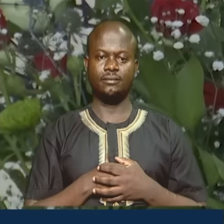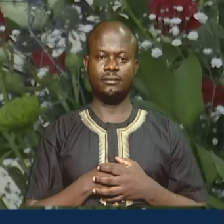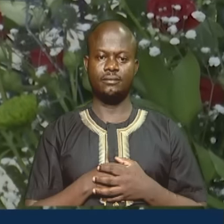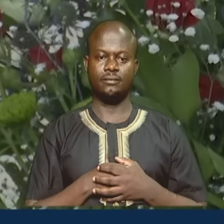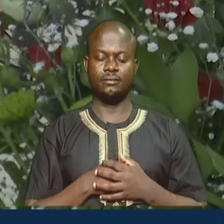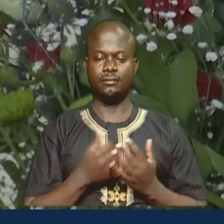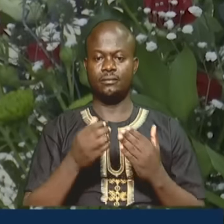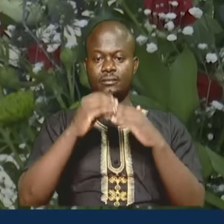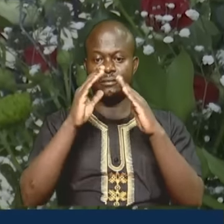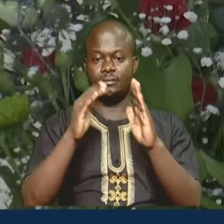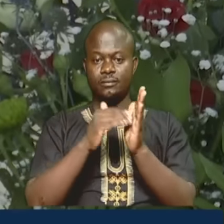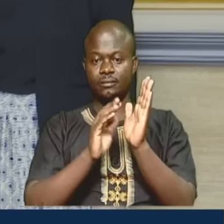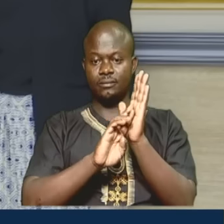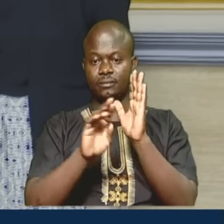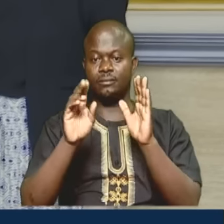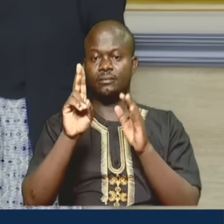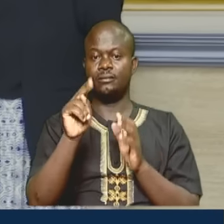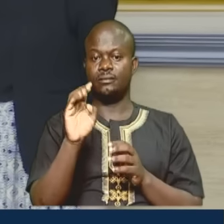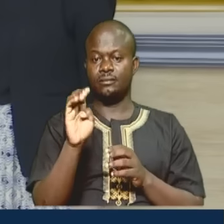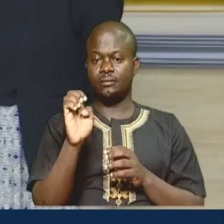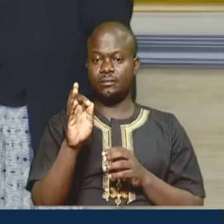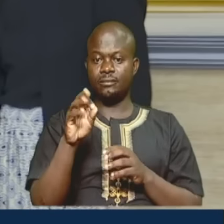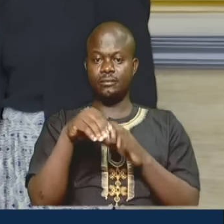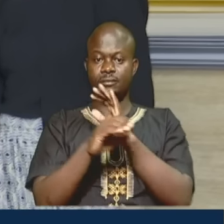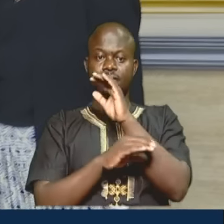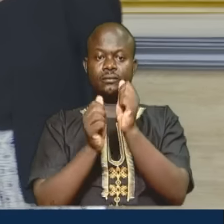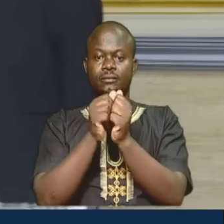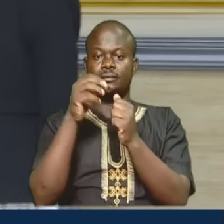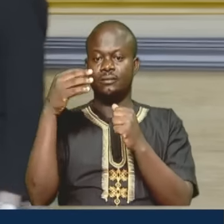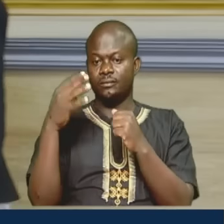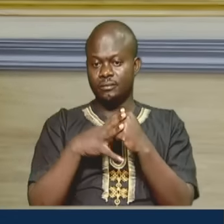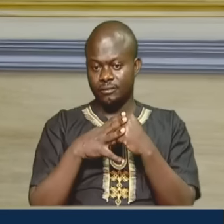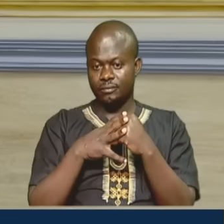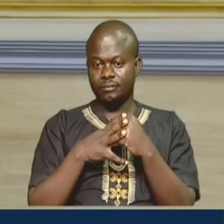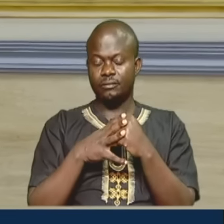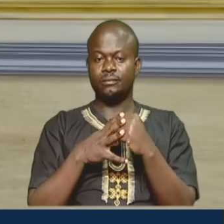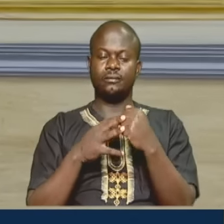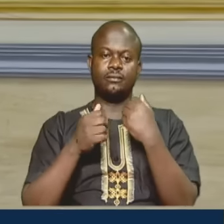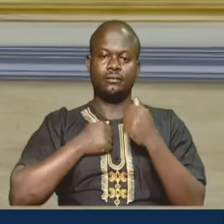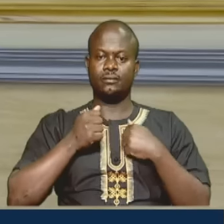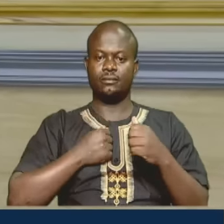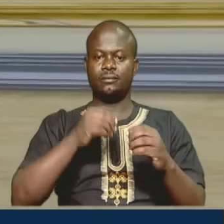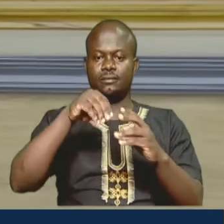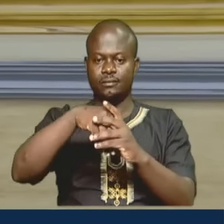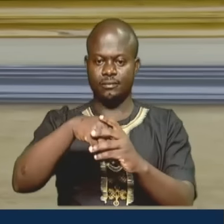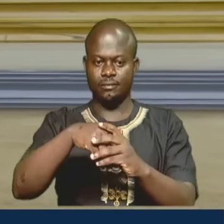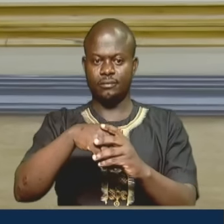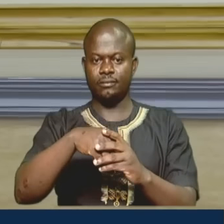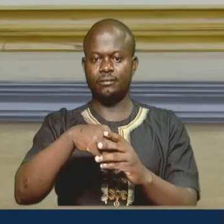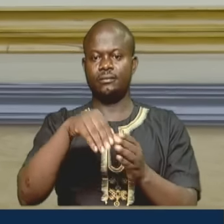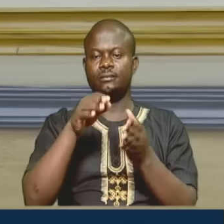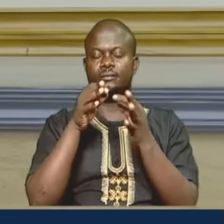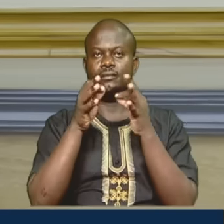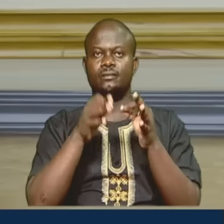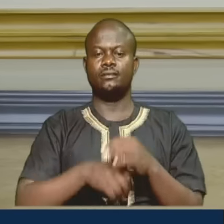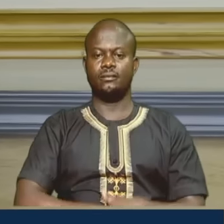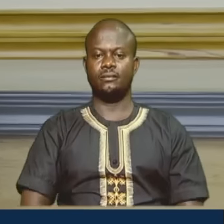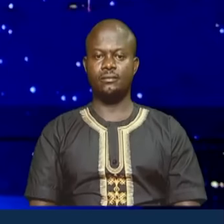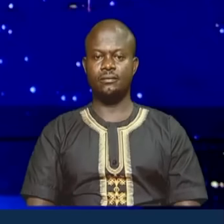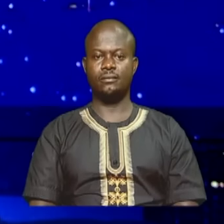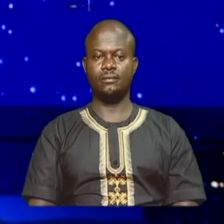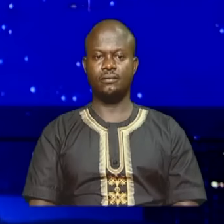Uyu muyobozi akaba ahagarariye UNICEF mu bihugu 19 bigize akarere ka Afurika y'Iburasirazuba n'Amajyepfo u Rwanda rubarizwamo. Kwizera Bosco mu mujyi wa